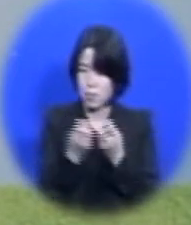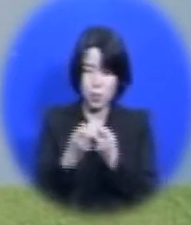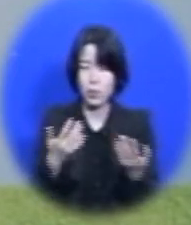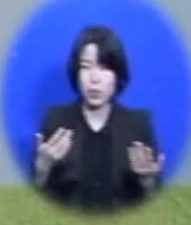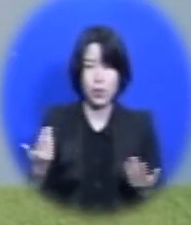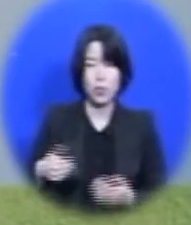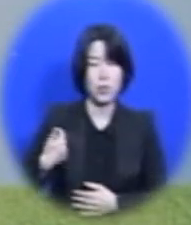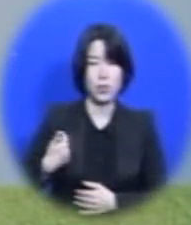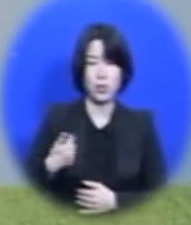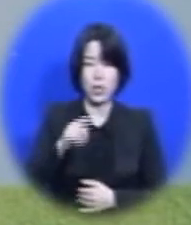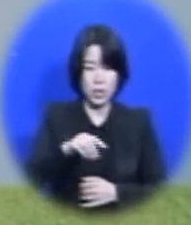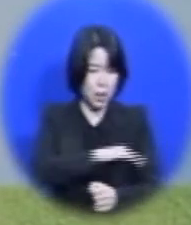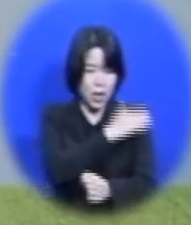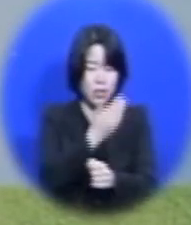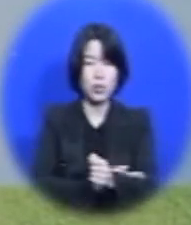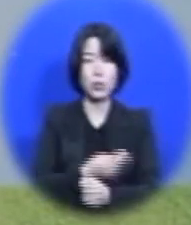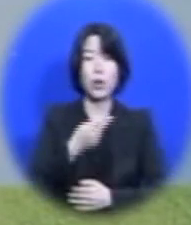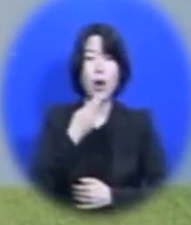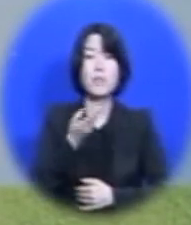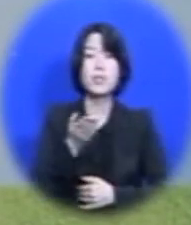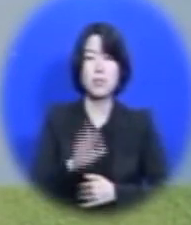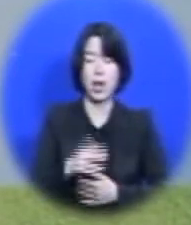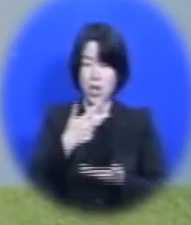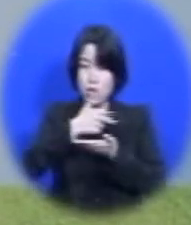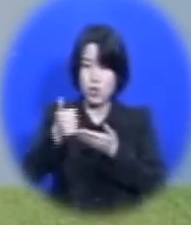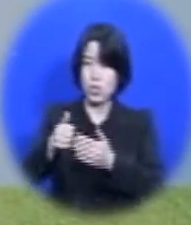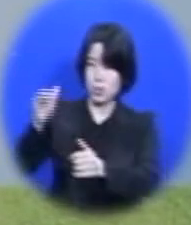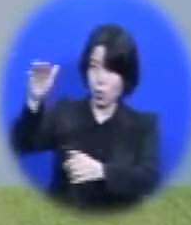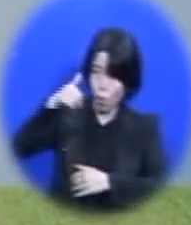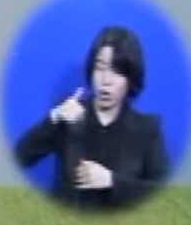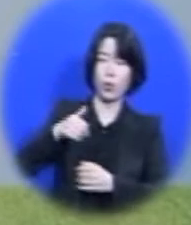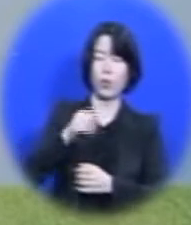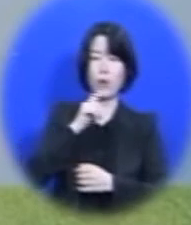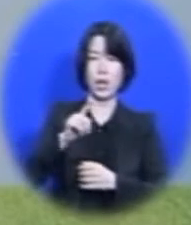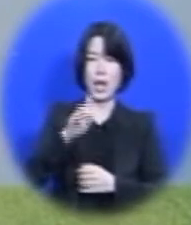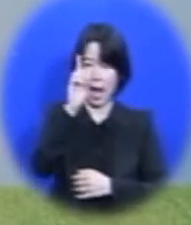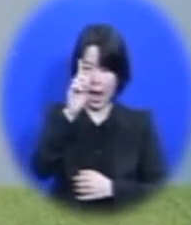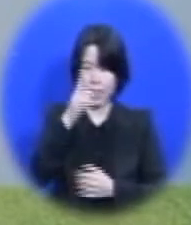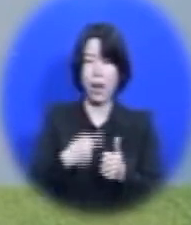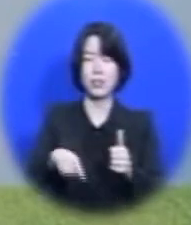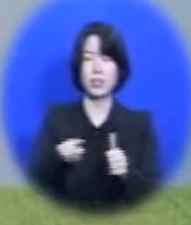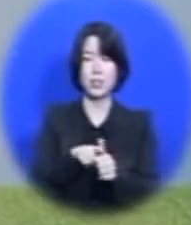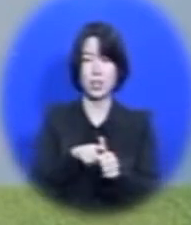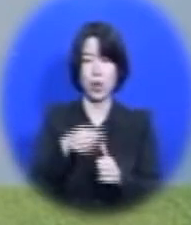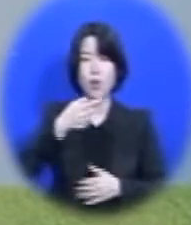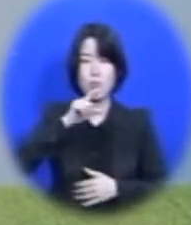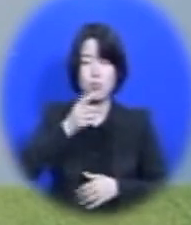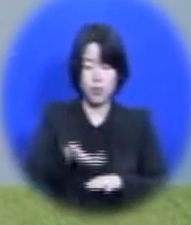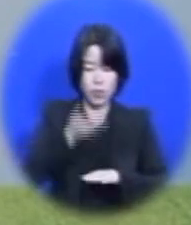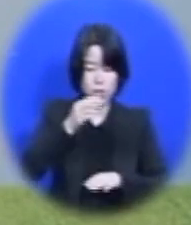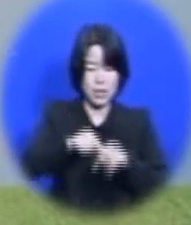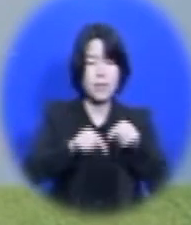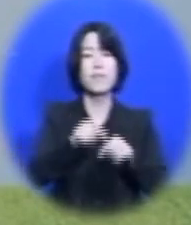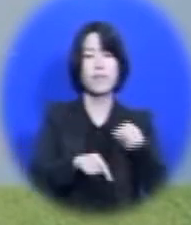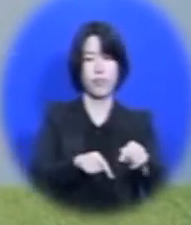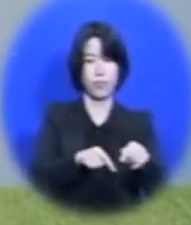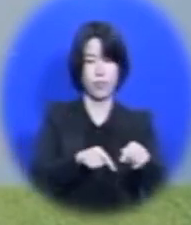또 그만한 능력도 없었지만 주님이 오라고 하시는 것 하나만 의지해서 그는 물 위를 걸었지